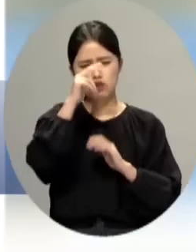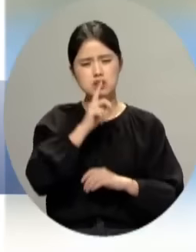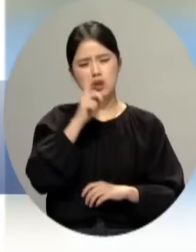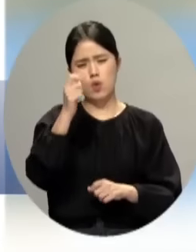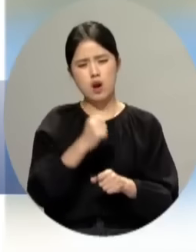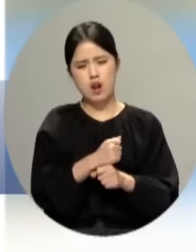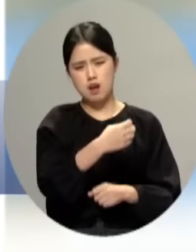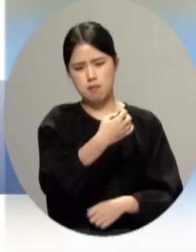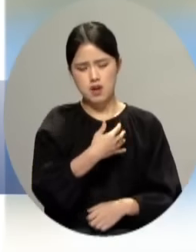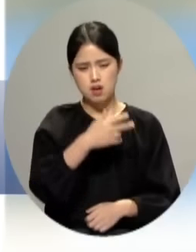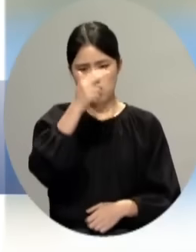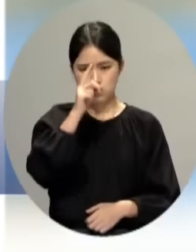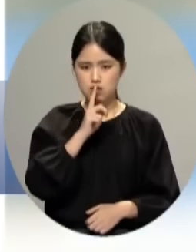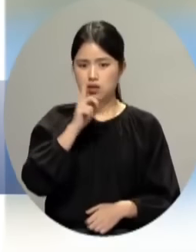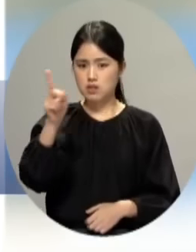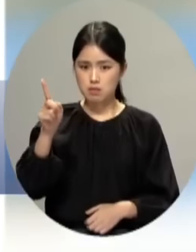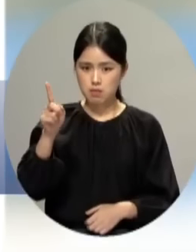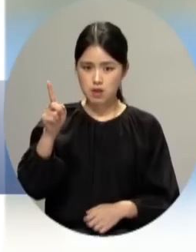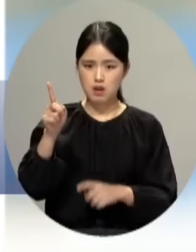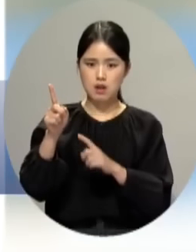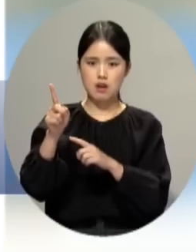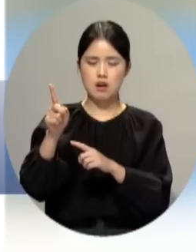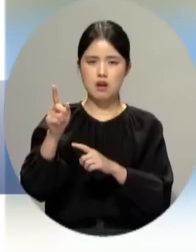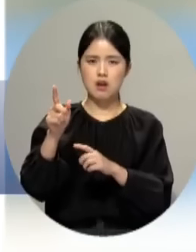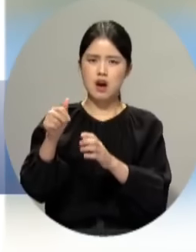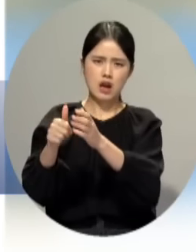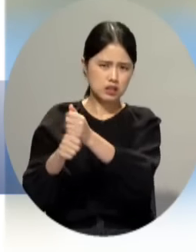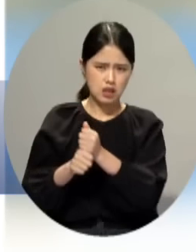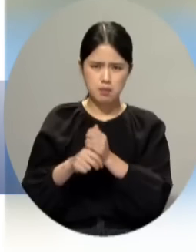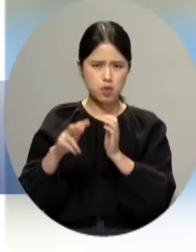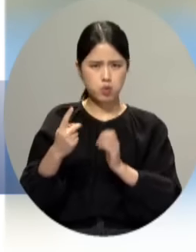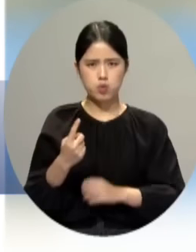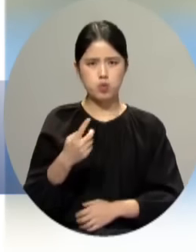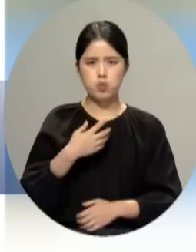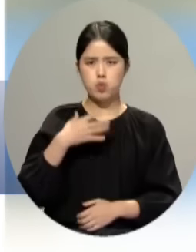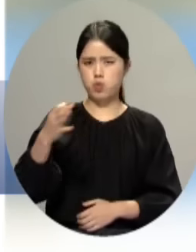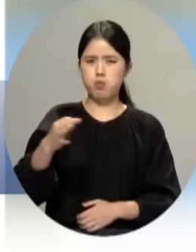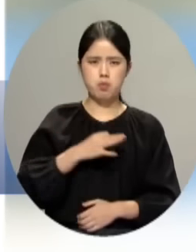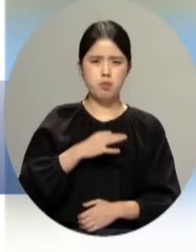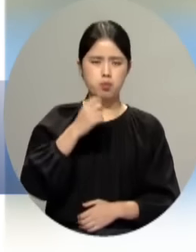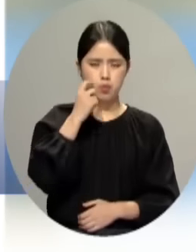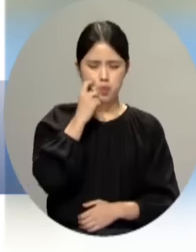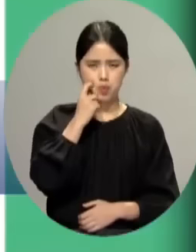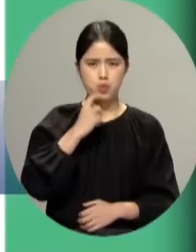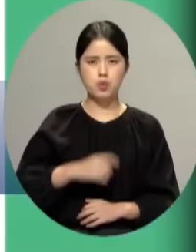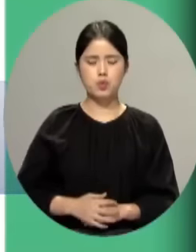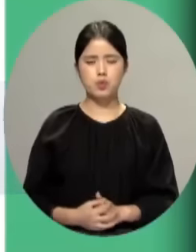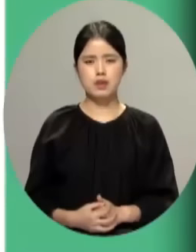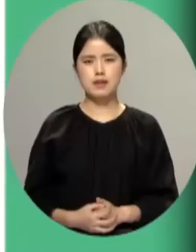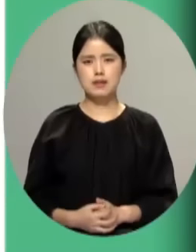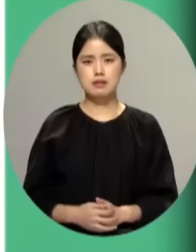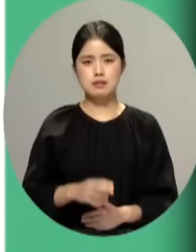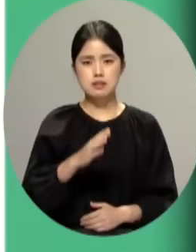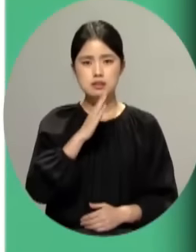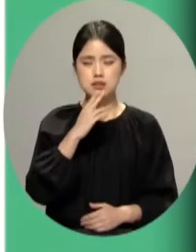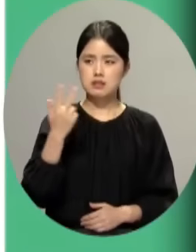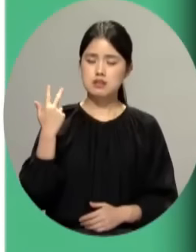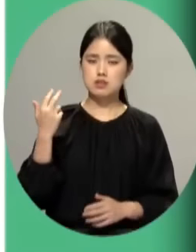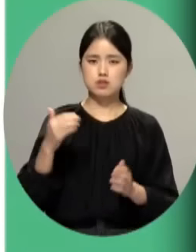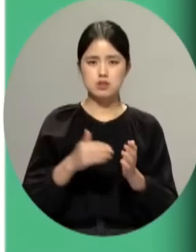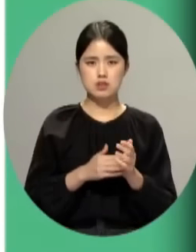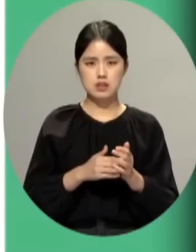해라. 그러면 경찰에 신고를 해봐야 우리 잡더라도 등록을 해서도 안 되고. 실제